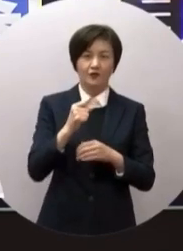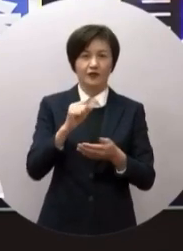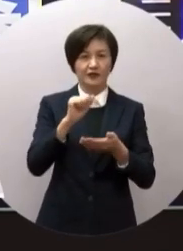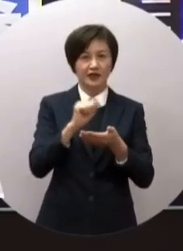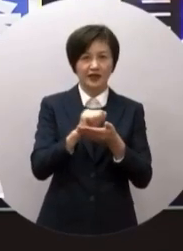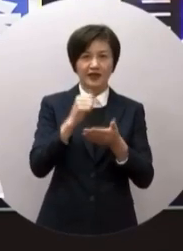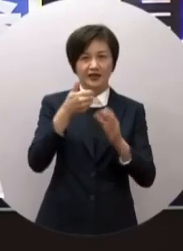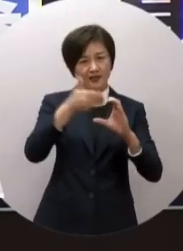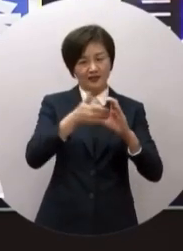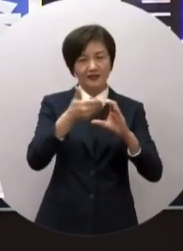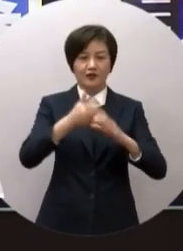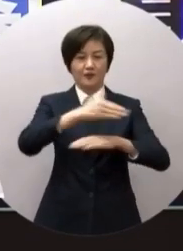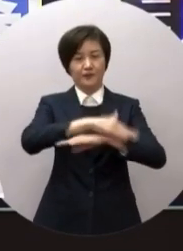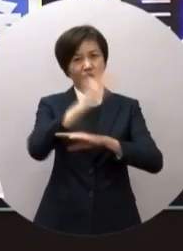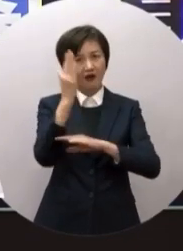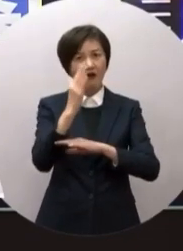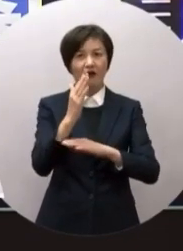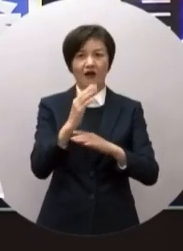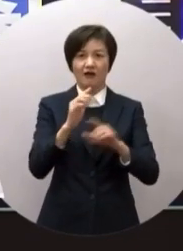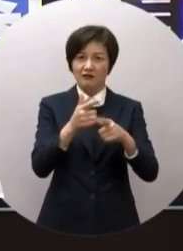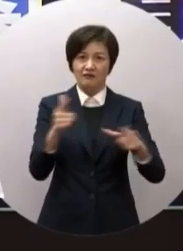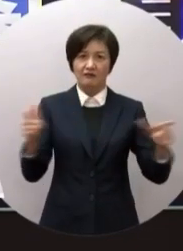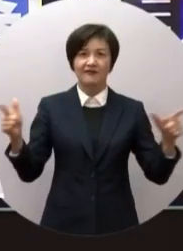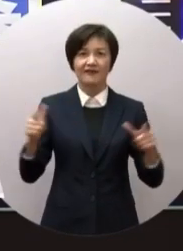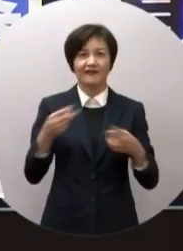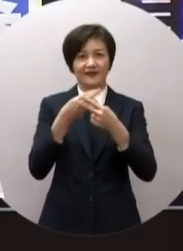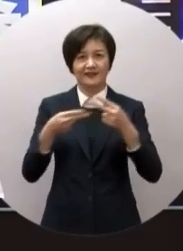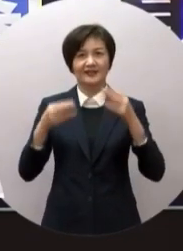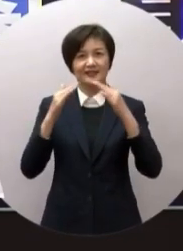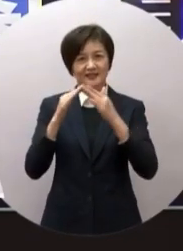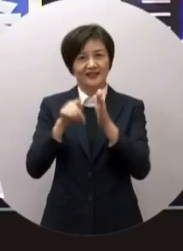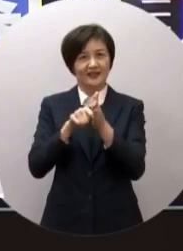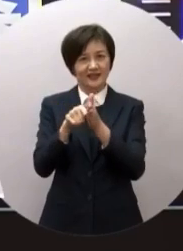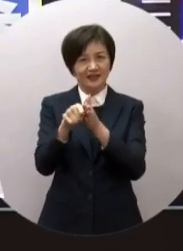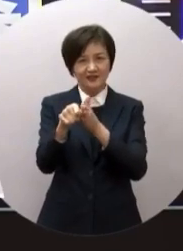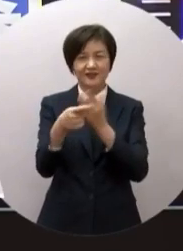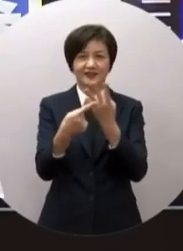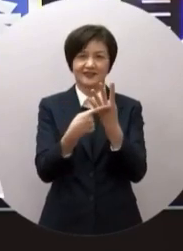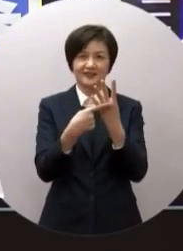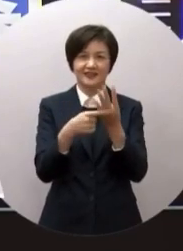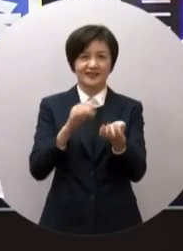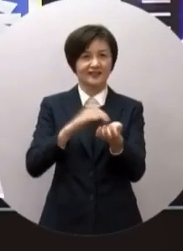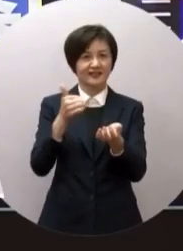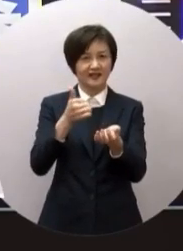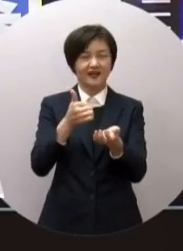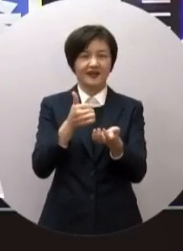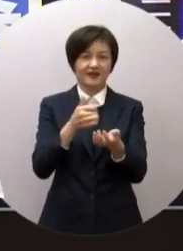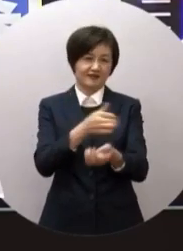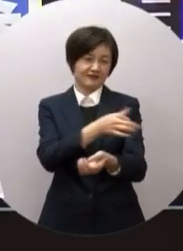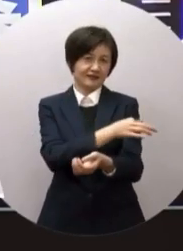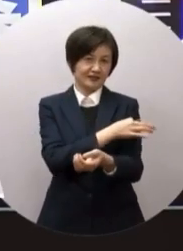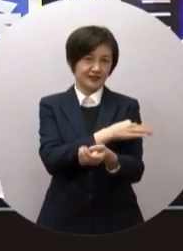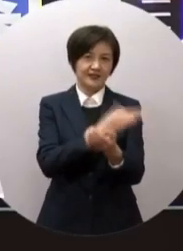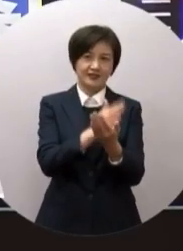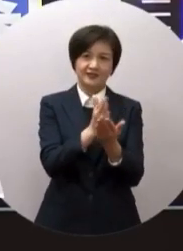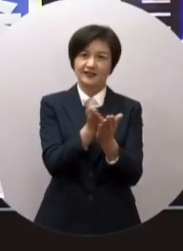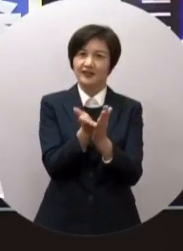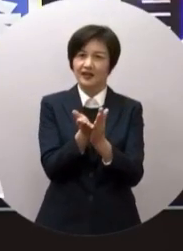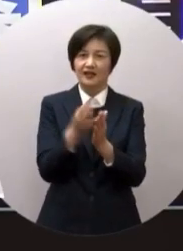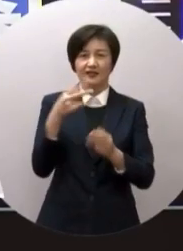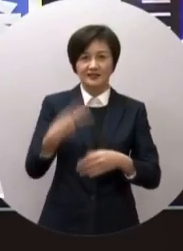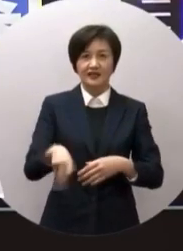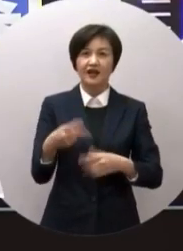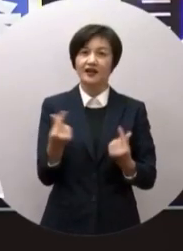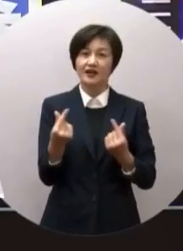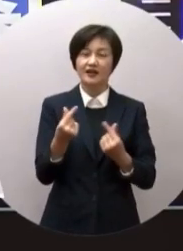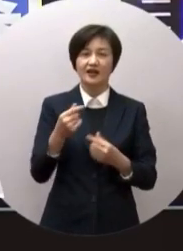道中，也陆陆续续有在做客家籍的专业医疗人员，以及政务委员我们唐